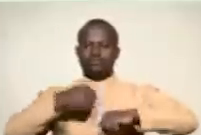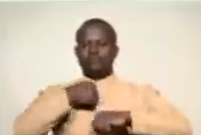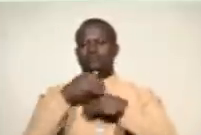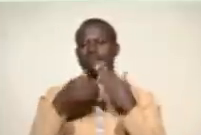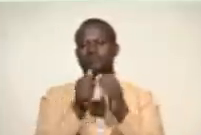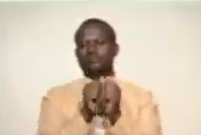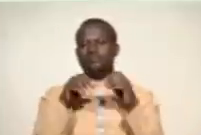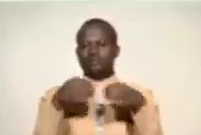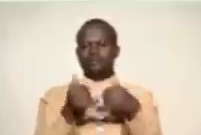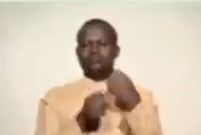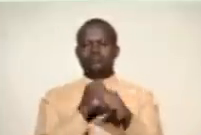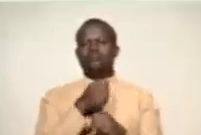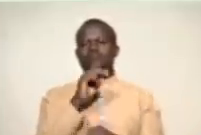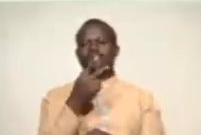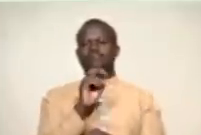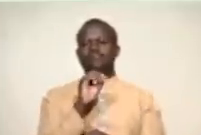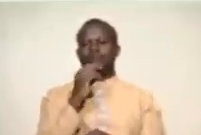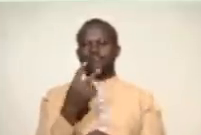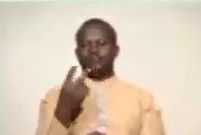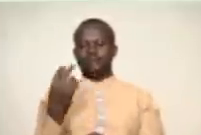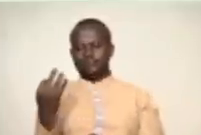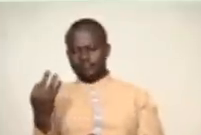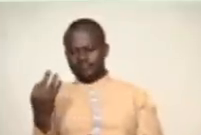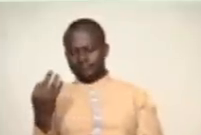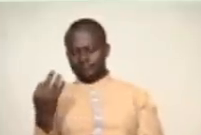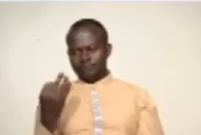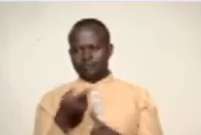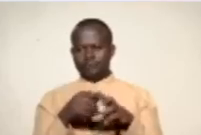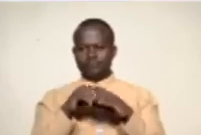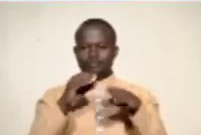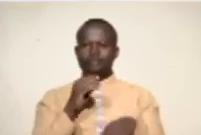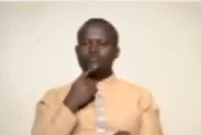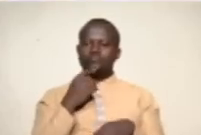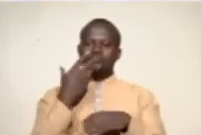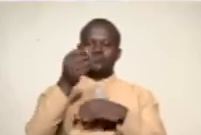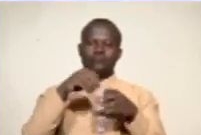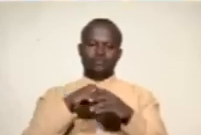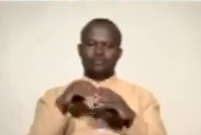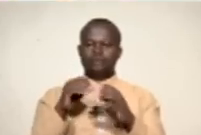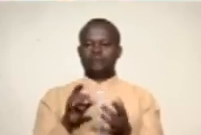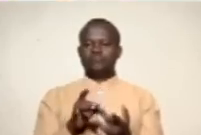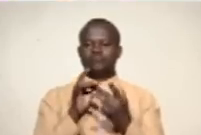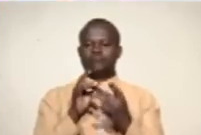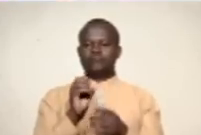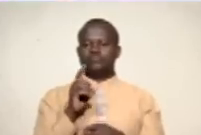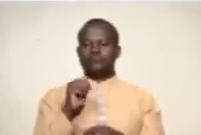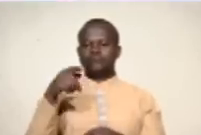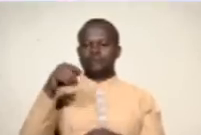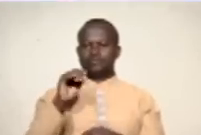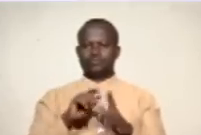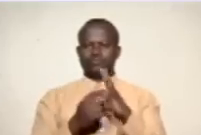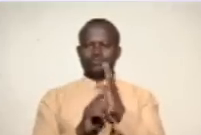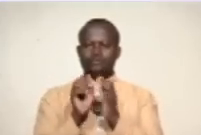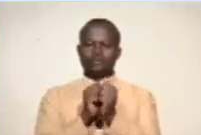n'ikipe muri uyu mwaka wa 2023. Reka tube mu kipe ya Kiyovu Sport tujye mu mikino ya Special Olympics kuva ku